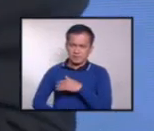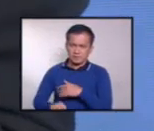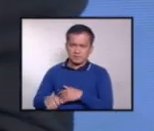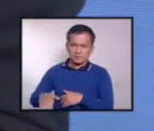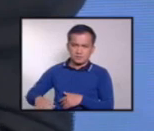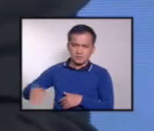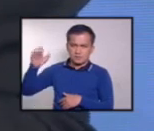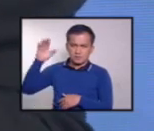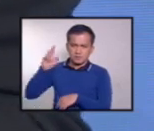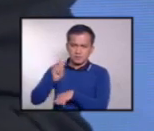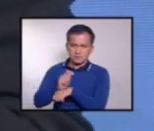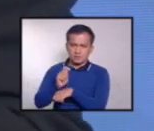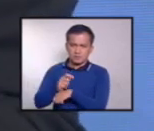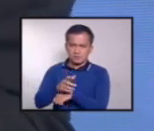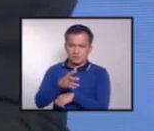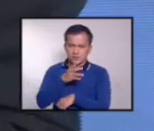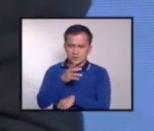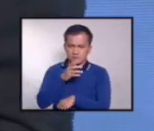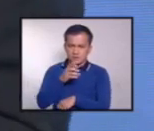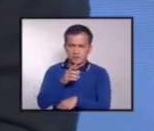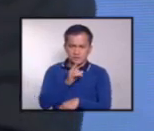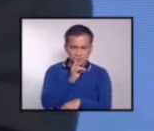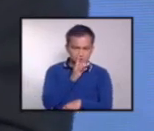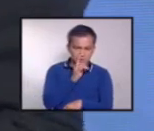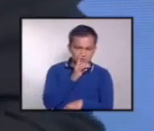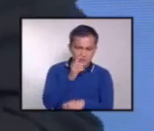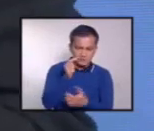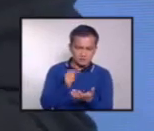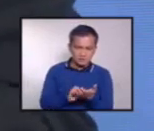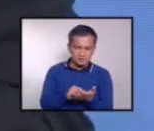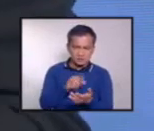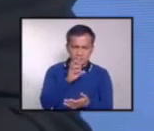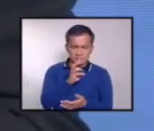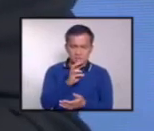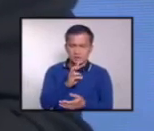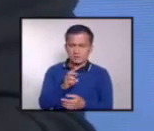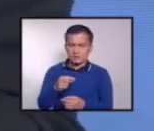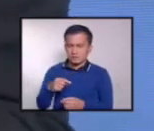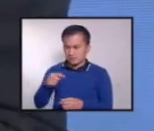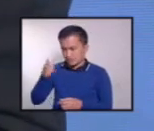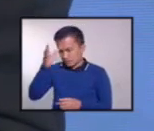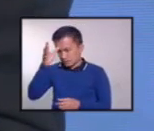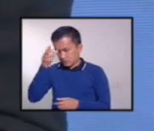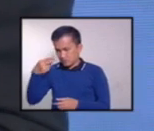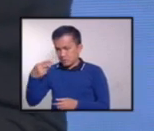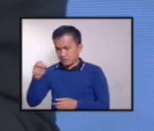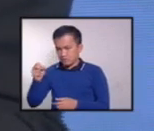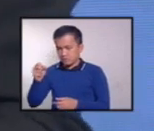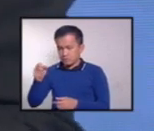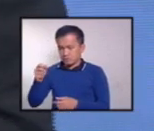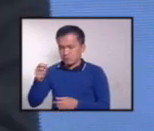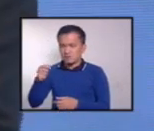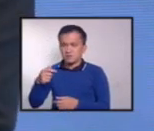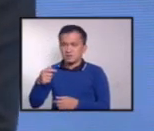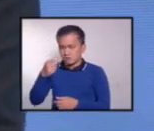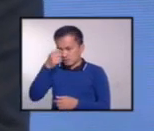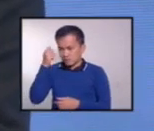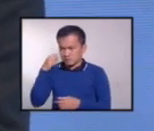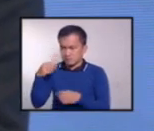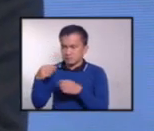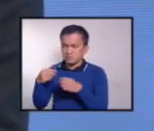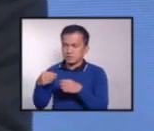sa Tondo. Yung nanay ko, isang kasambahay, grade 6. Yung tatay ko, high school graduate, taga-benta ng mga damit